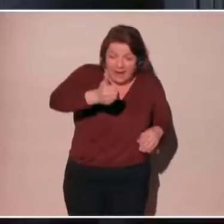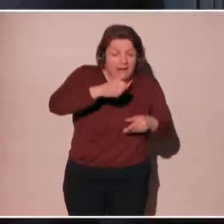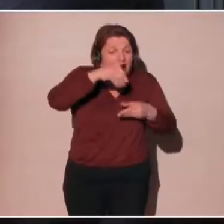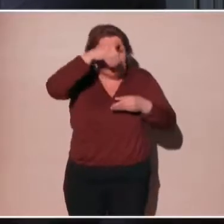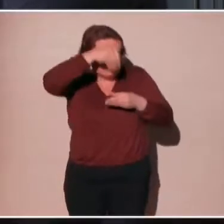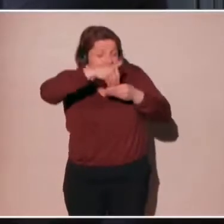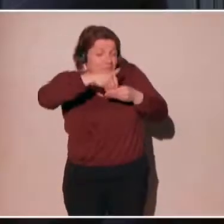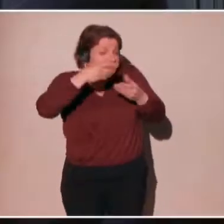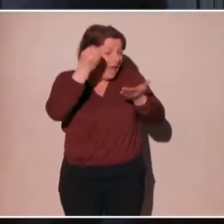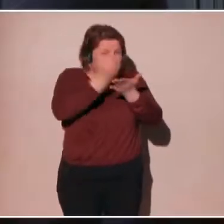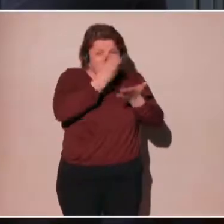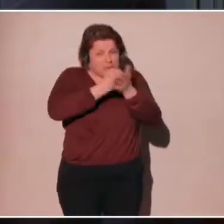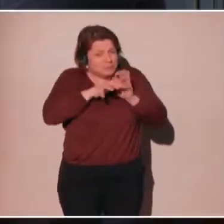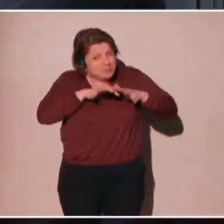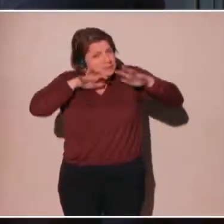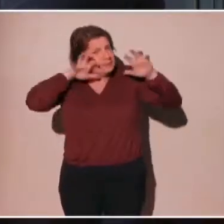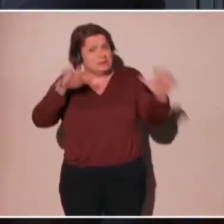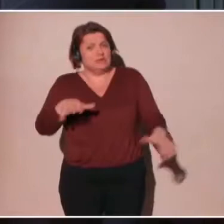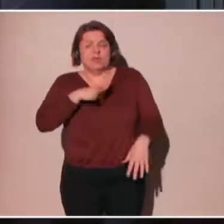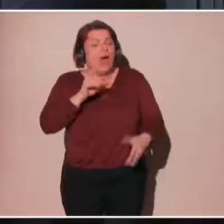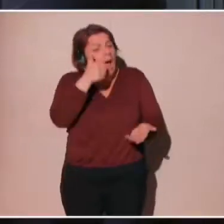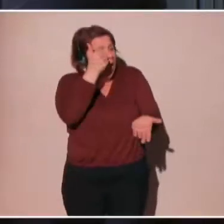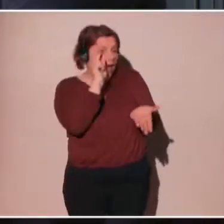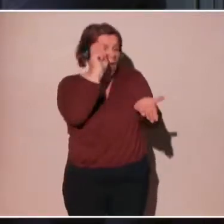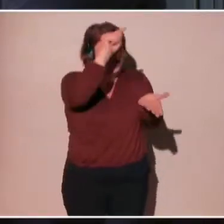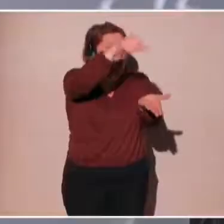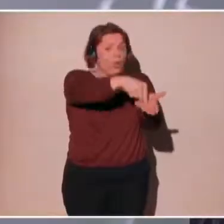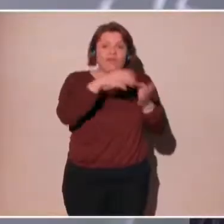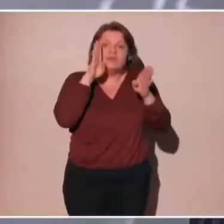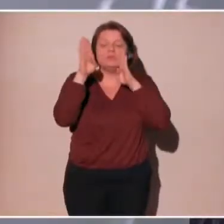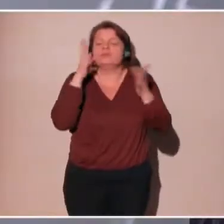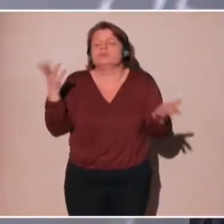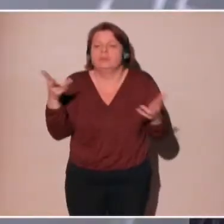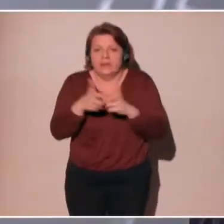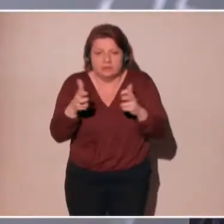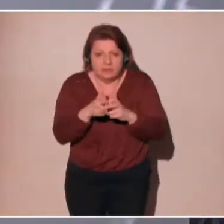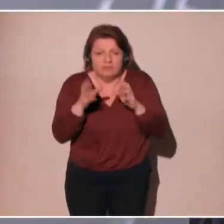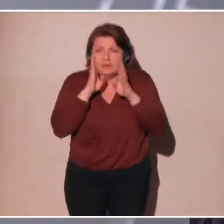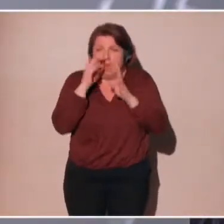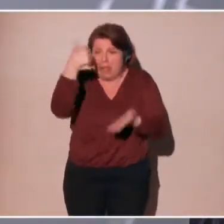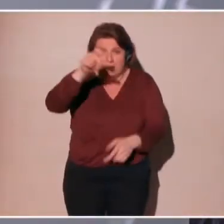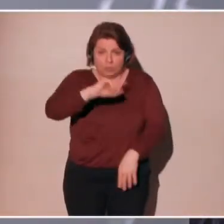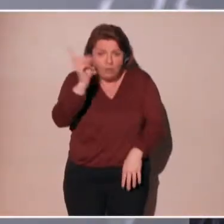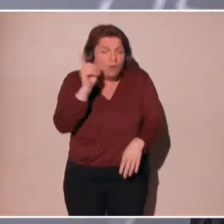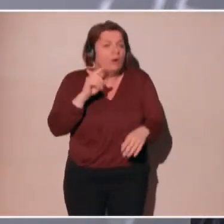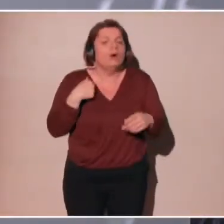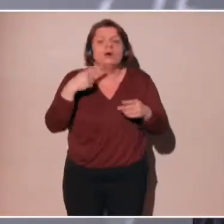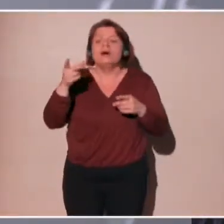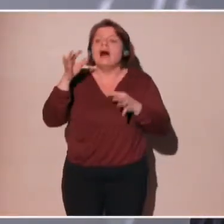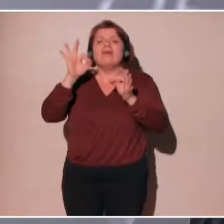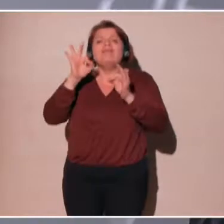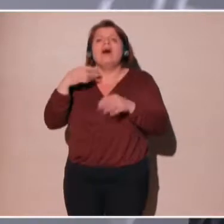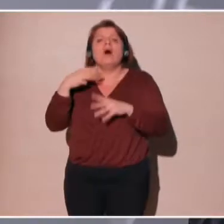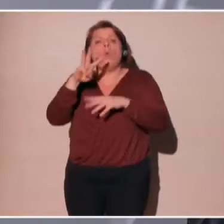disponible, pas uniquement dans un lieu, Facebook par exemple, mais sur le dark